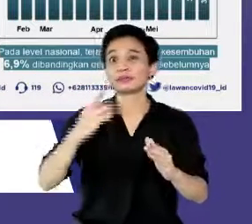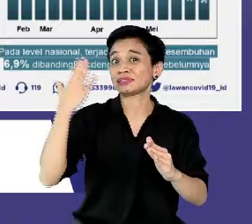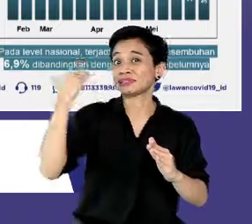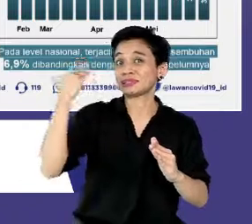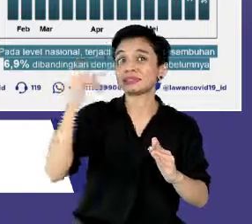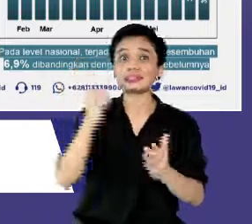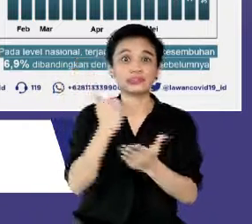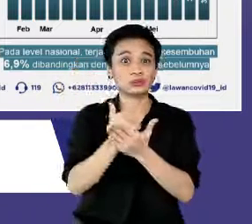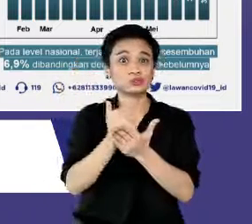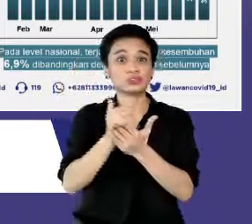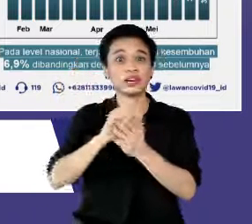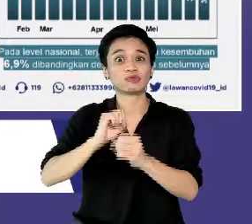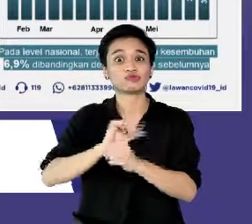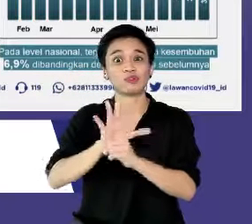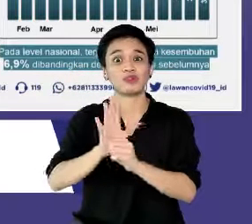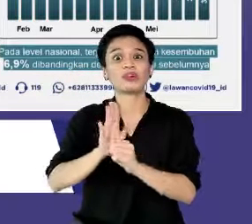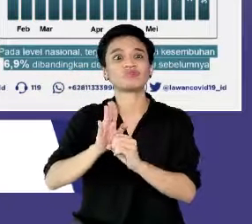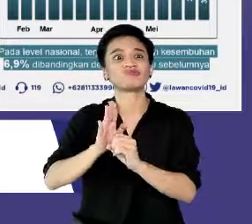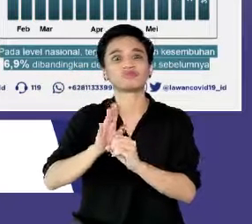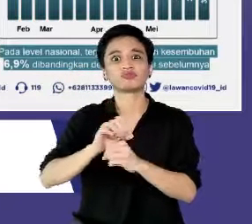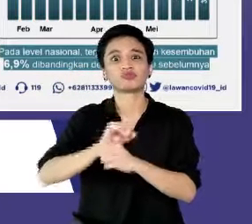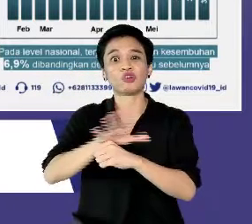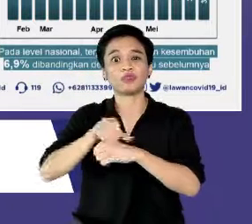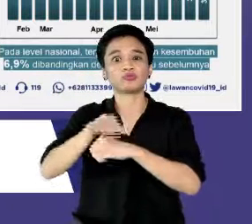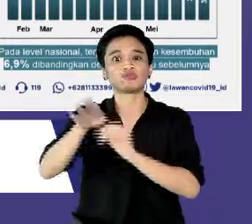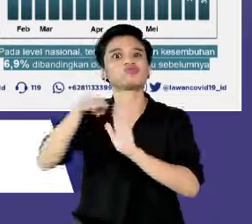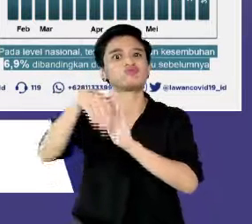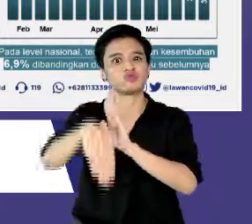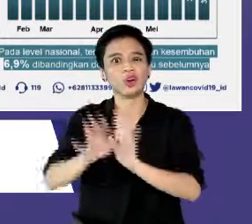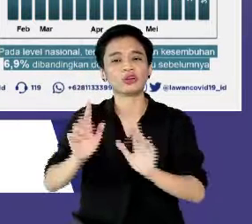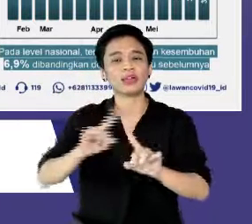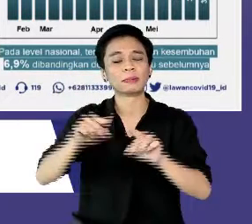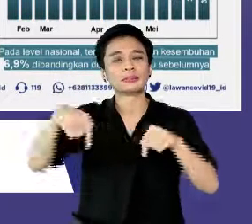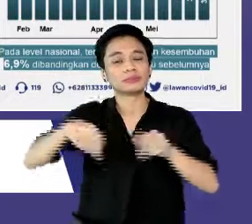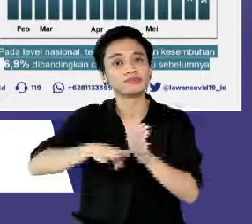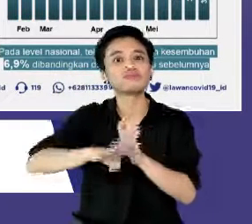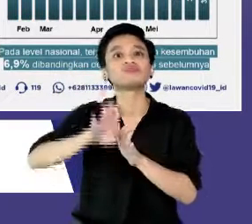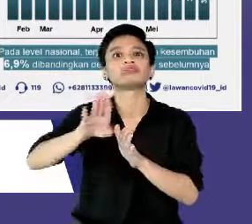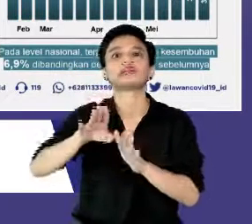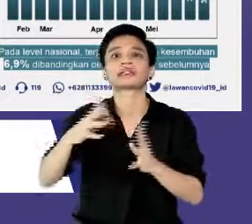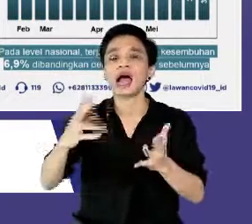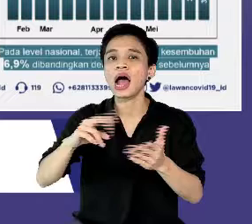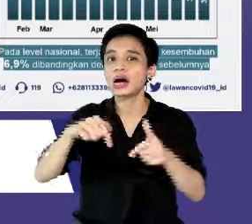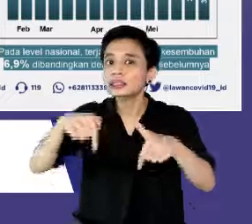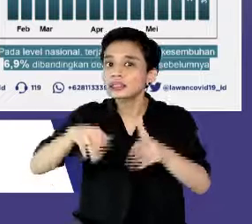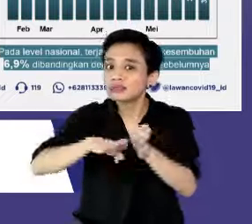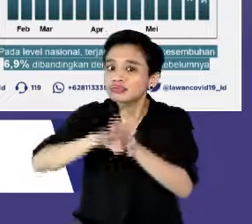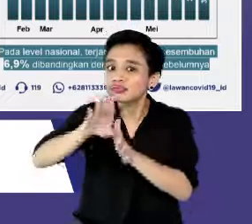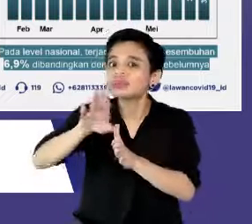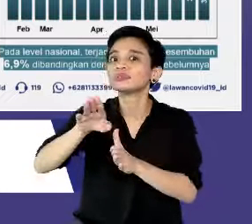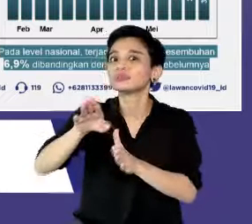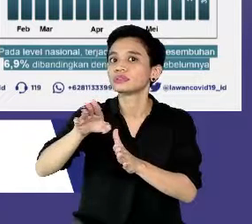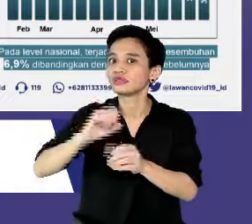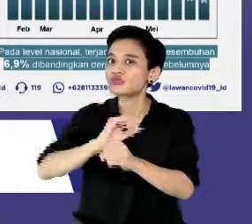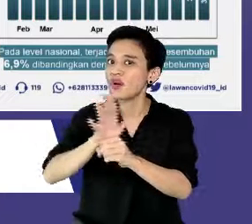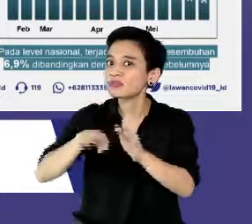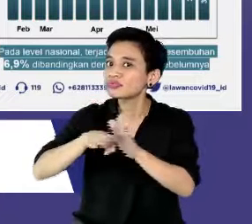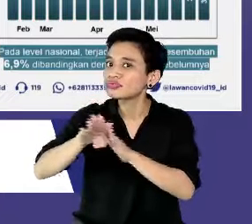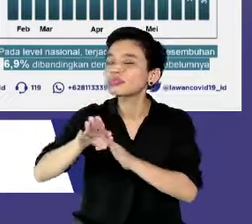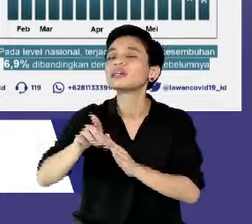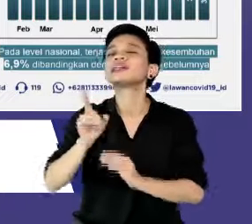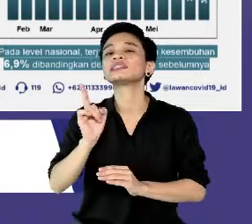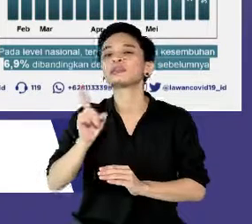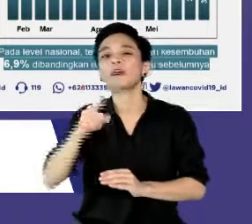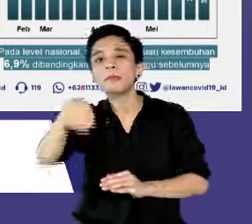Mengalami penurunan kasus mingguan pada minggu lalu adanya kenaikan ini menunjukkan masih terasanya dampak dari